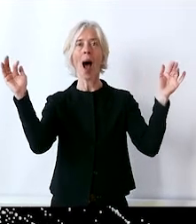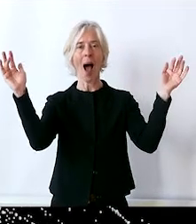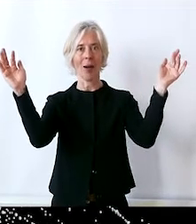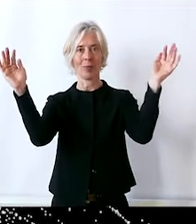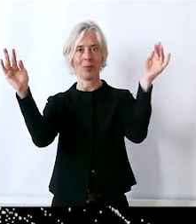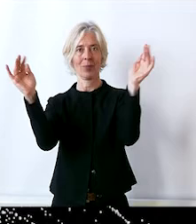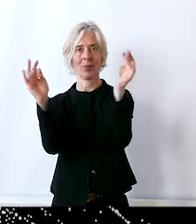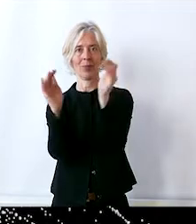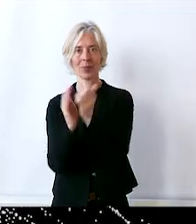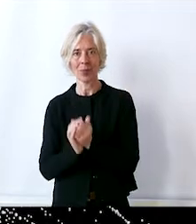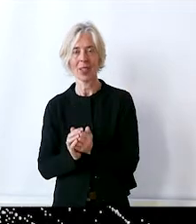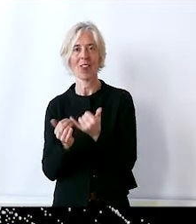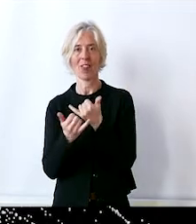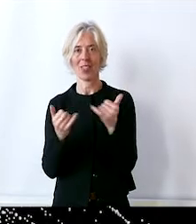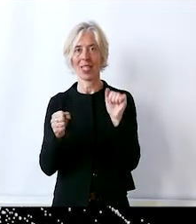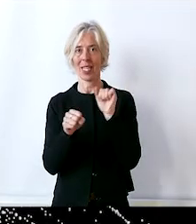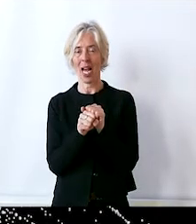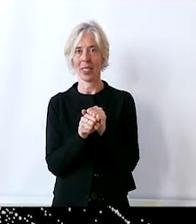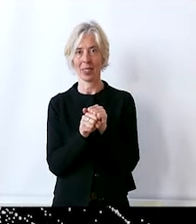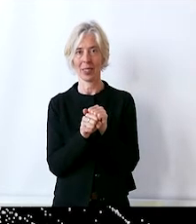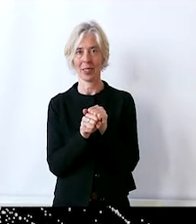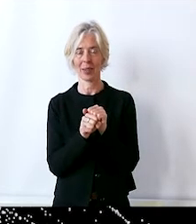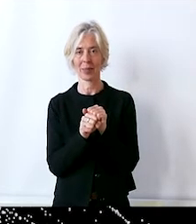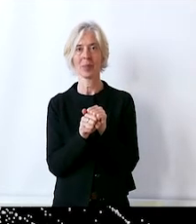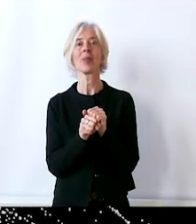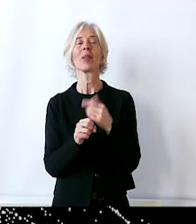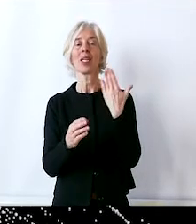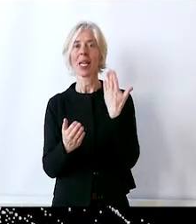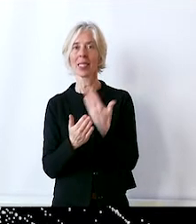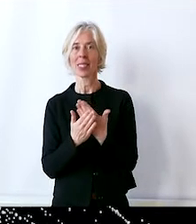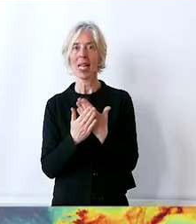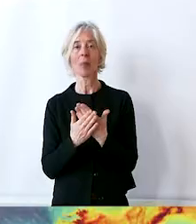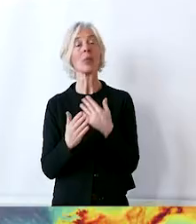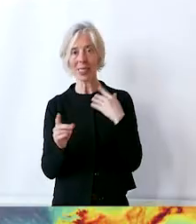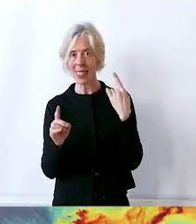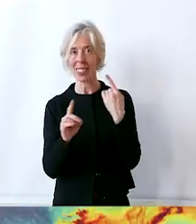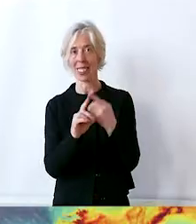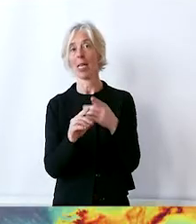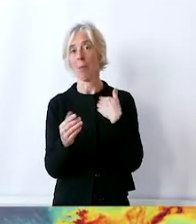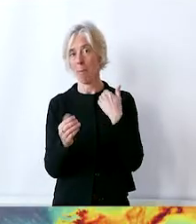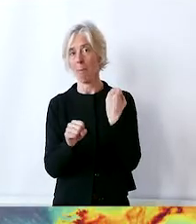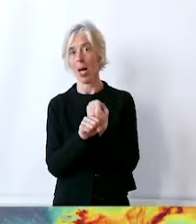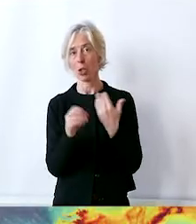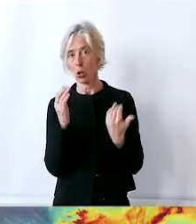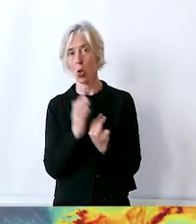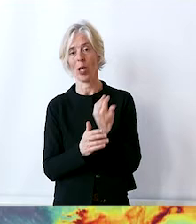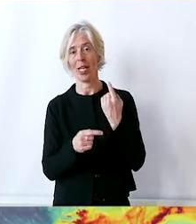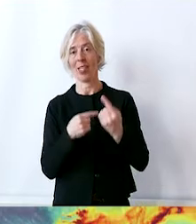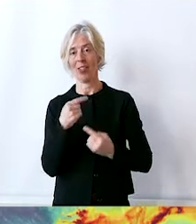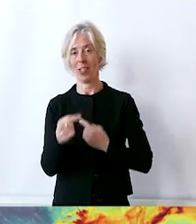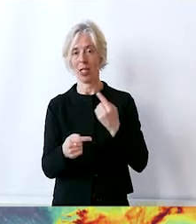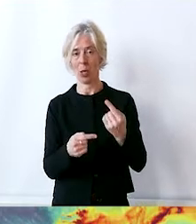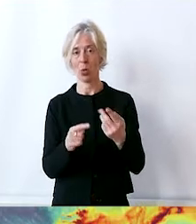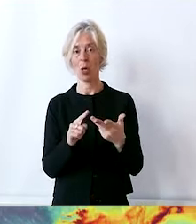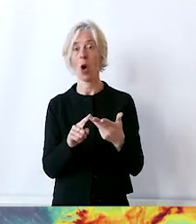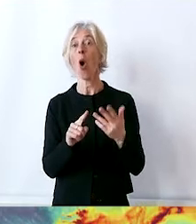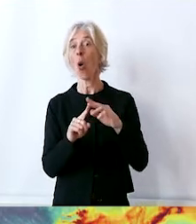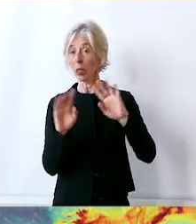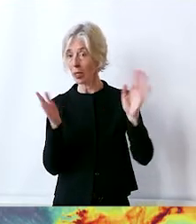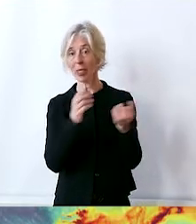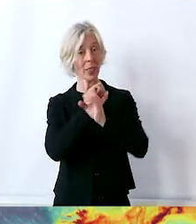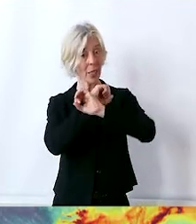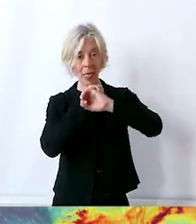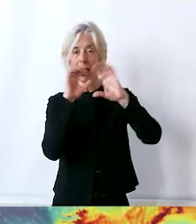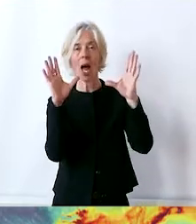und so früh wie möglich auch zu verringern. Und natürlich ganz klassisch